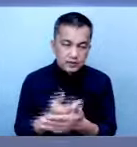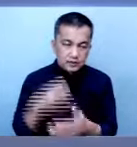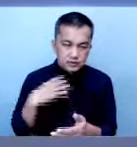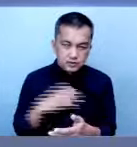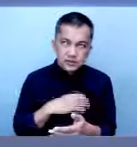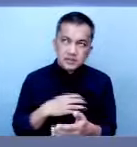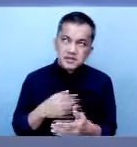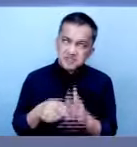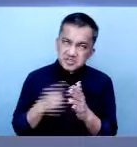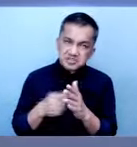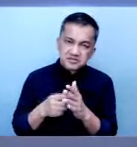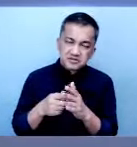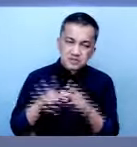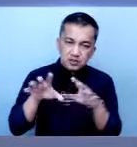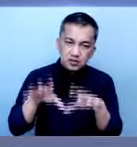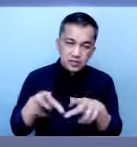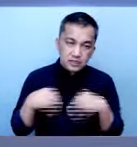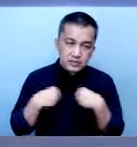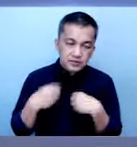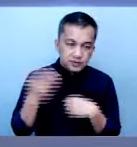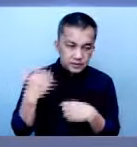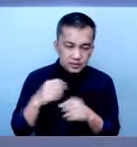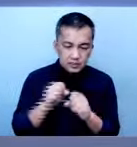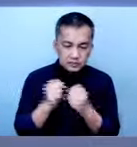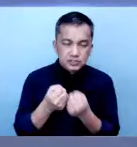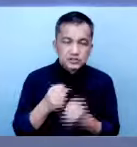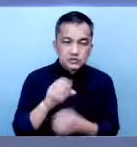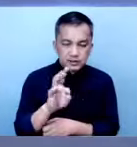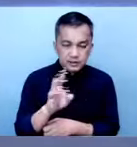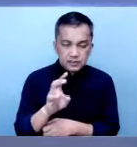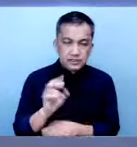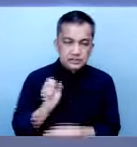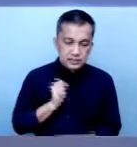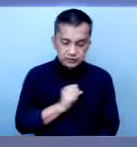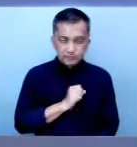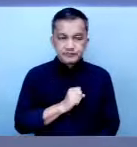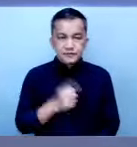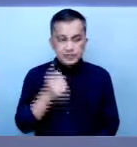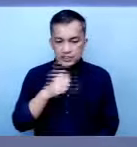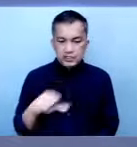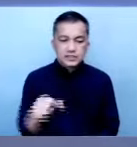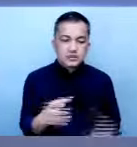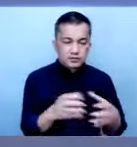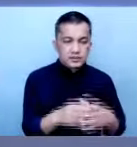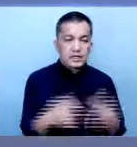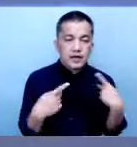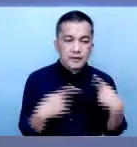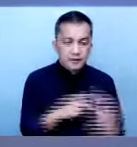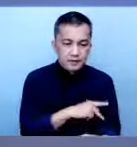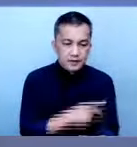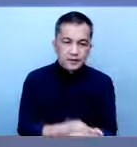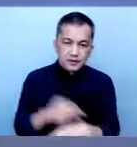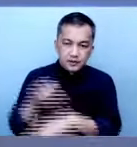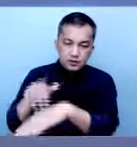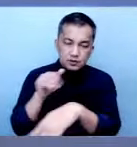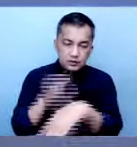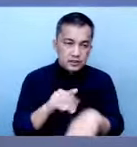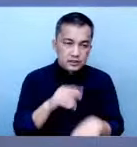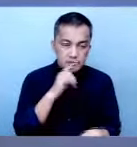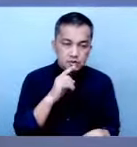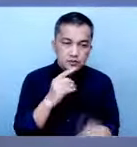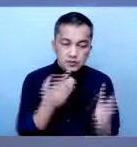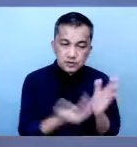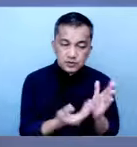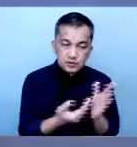nakaraan. Sa Section 17 ng Rules of Procedure ng Senado, ang anumang komite ay may kapangyarihang magpatawag ng mga testigo. Kalaki po